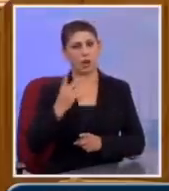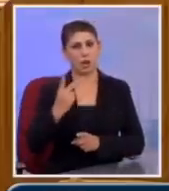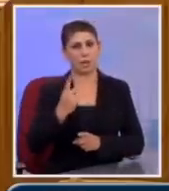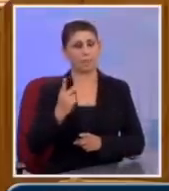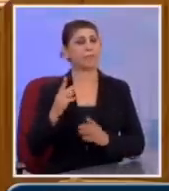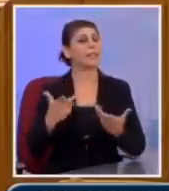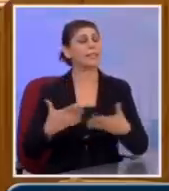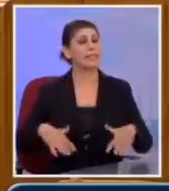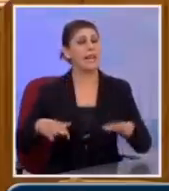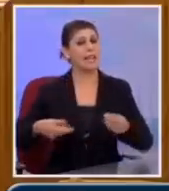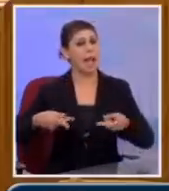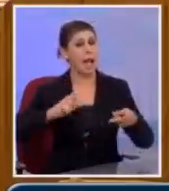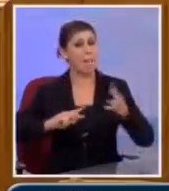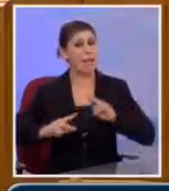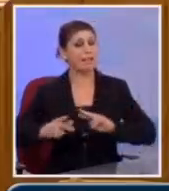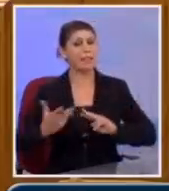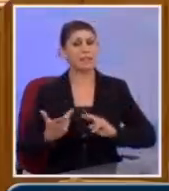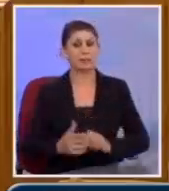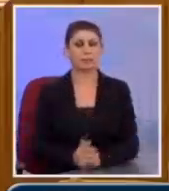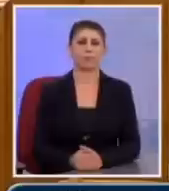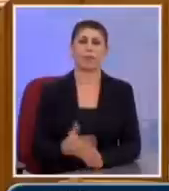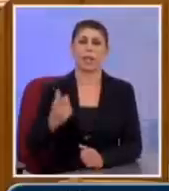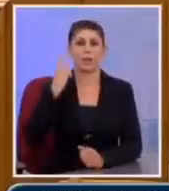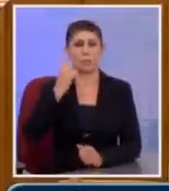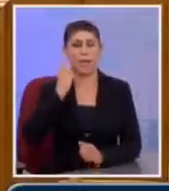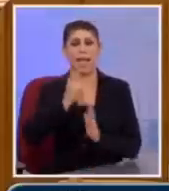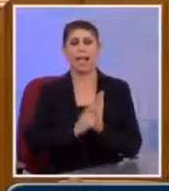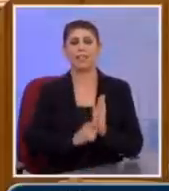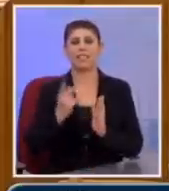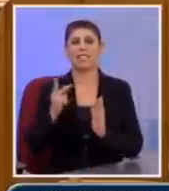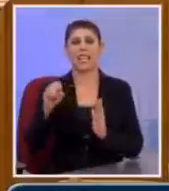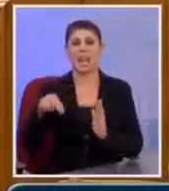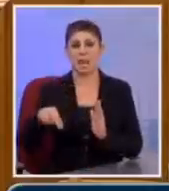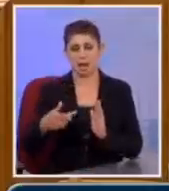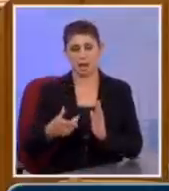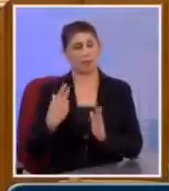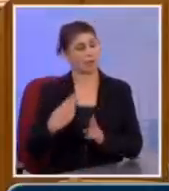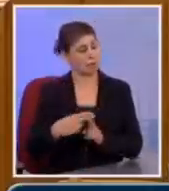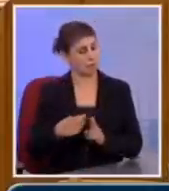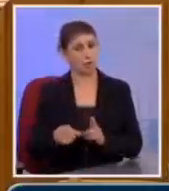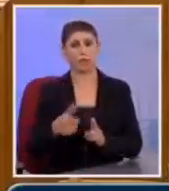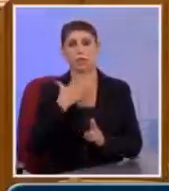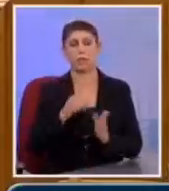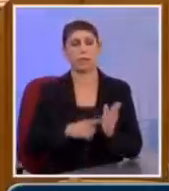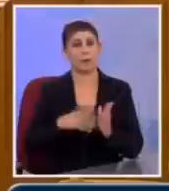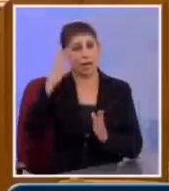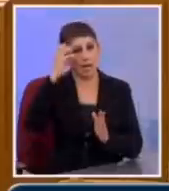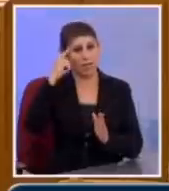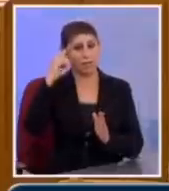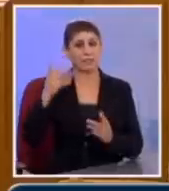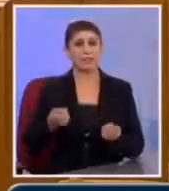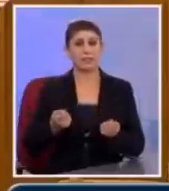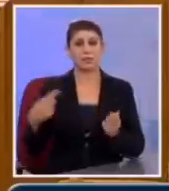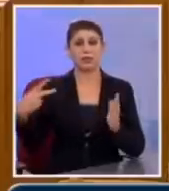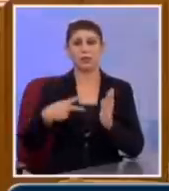Ποιες είναι οι πρώτες απαντήσεις? Έχουμε την έκθεση της ΚΕΝΕ. Είναι σημαντικό αυτό, γιατί θα πρέπει να θυμηθείτε και τι έγινε